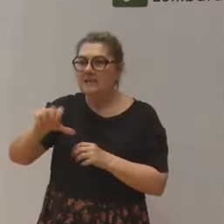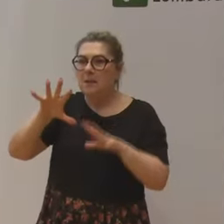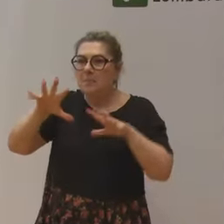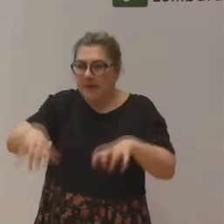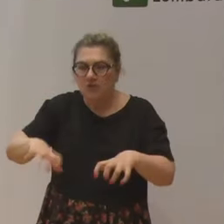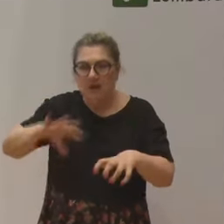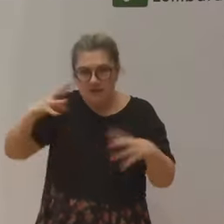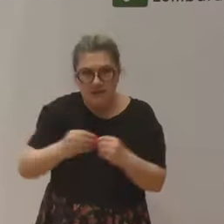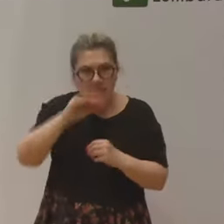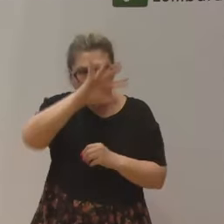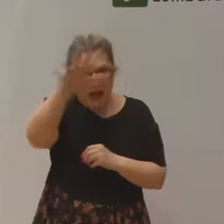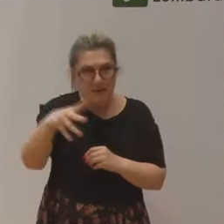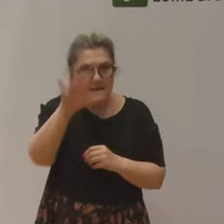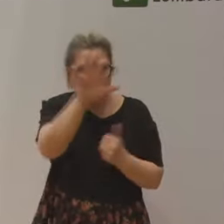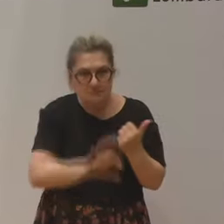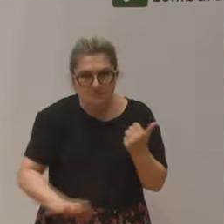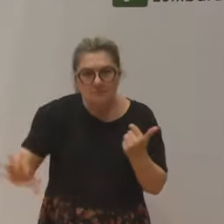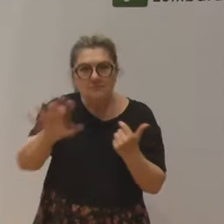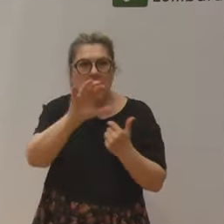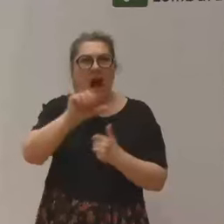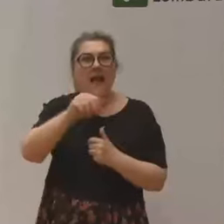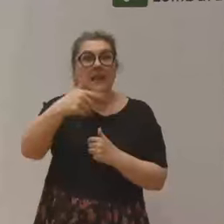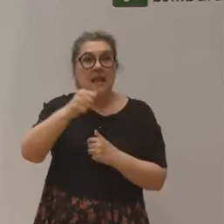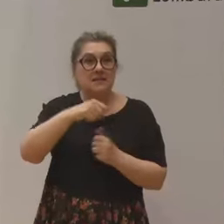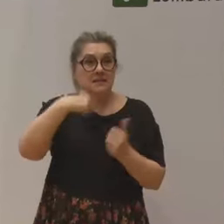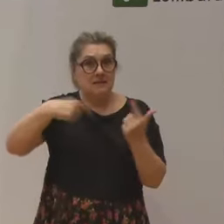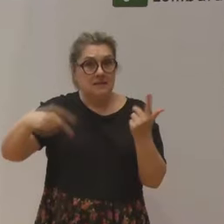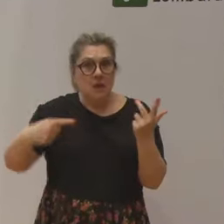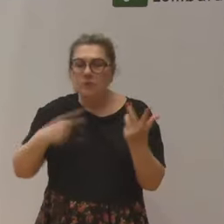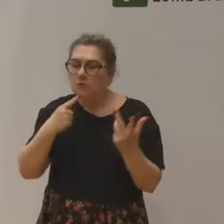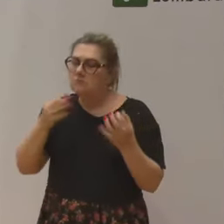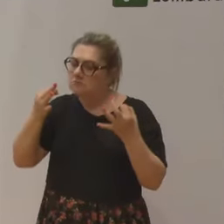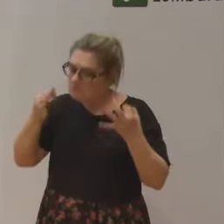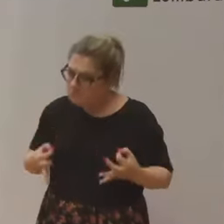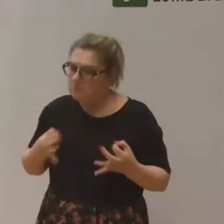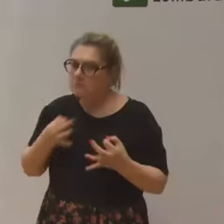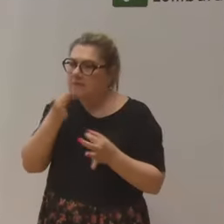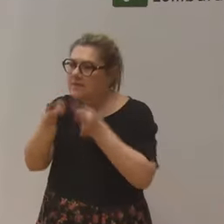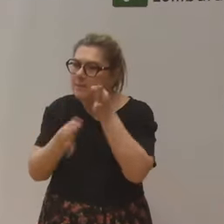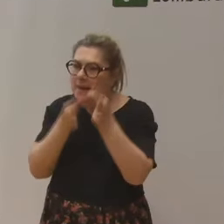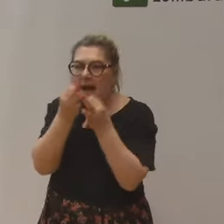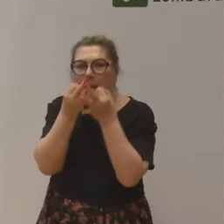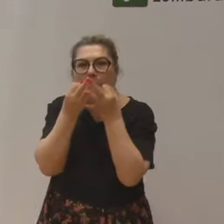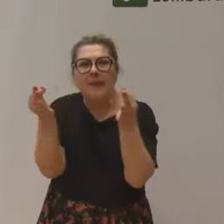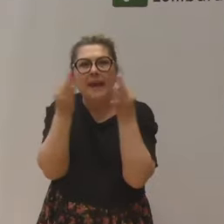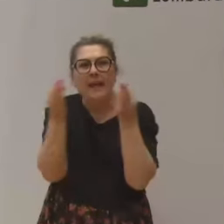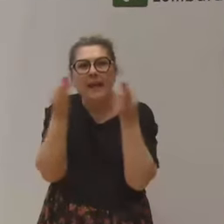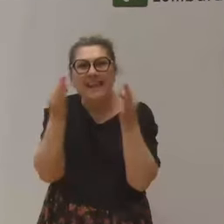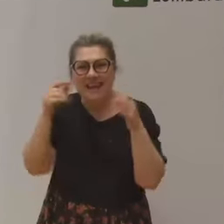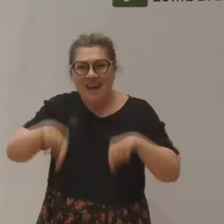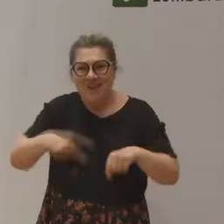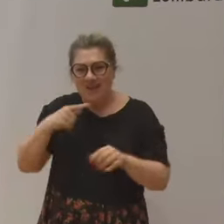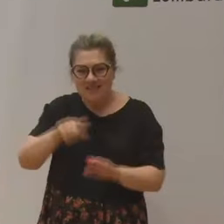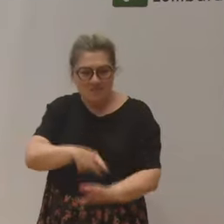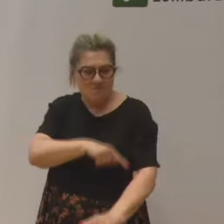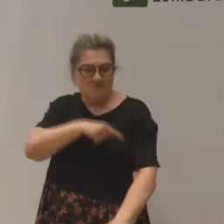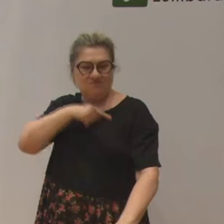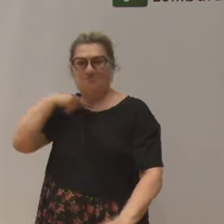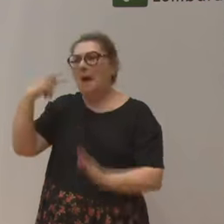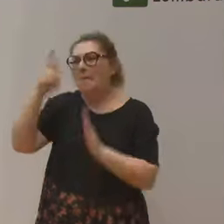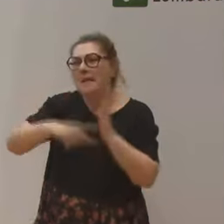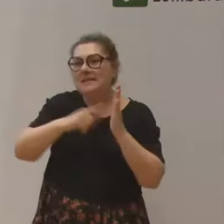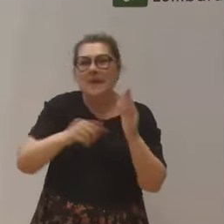le altre ATS. Credo che insomma sia arrivato proprio il momento di spiegarci bene questi lunghi mesi, come